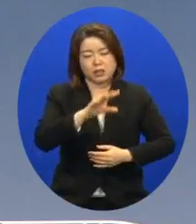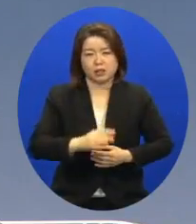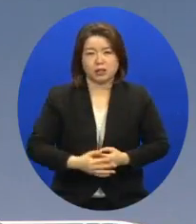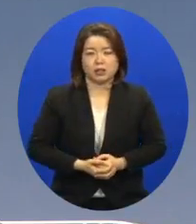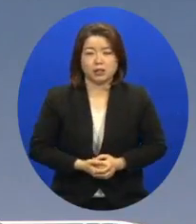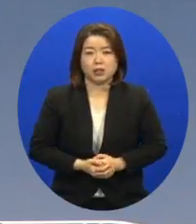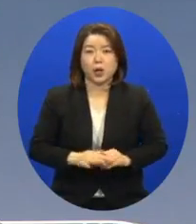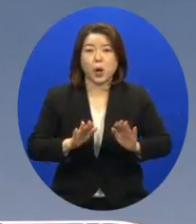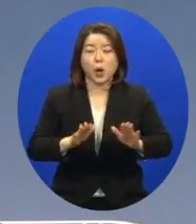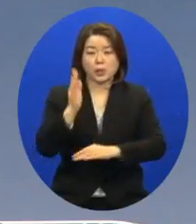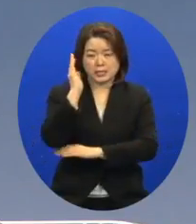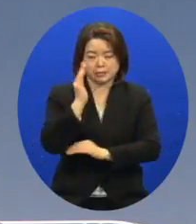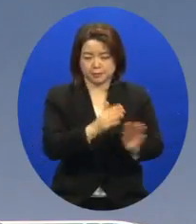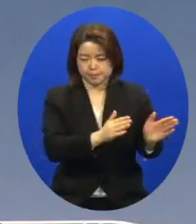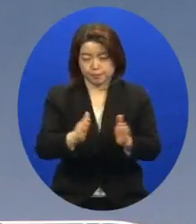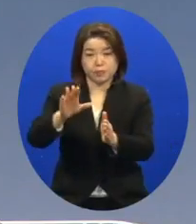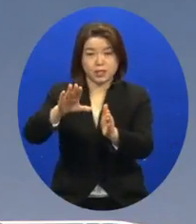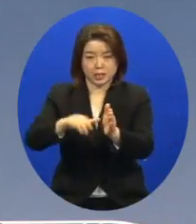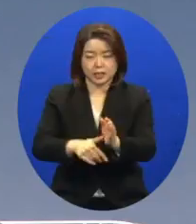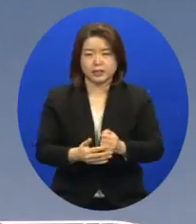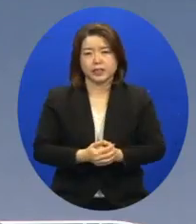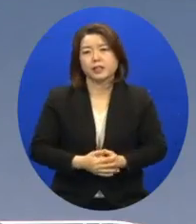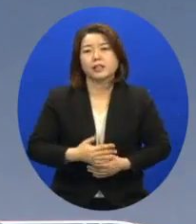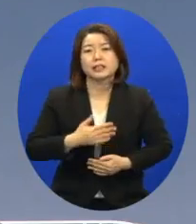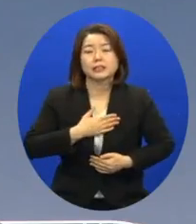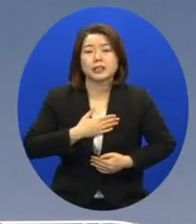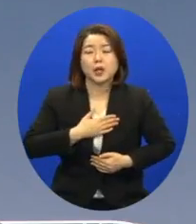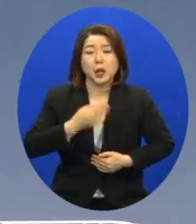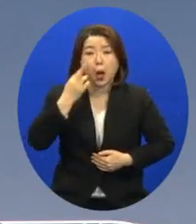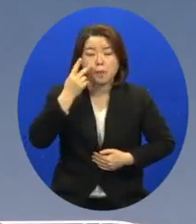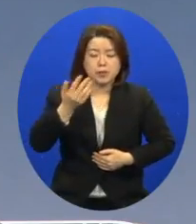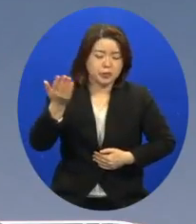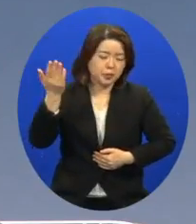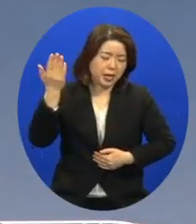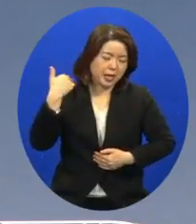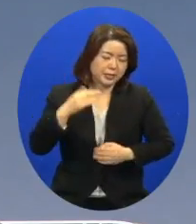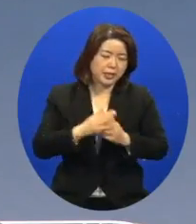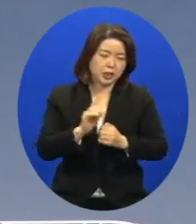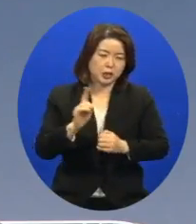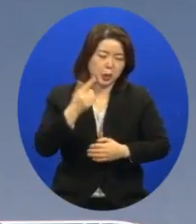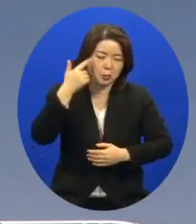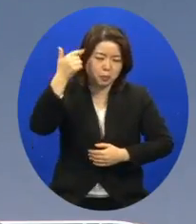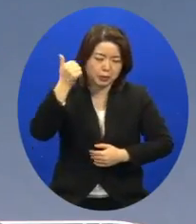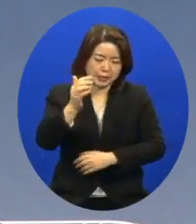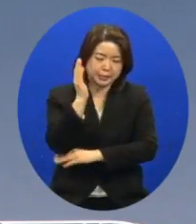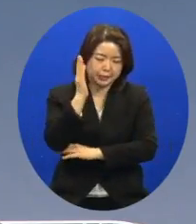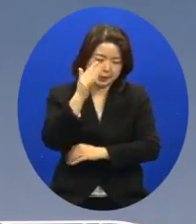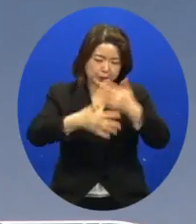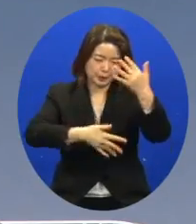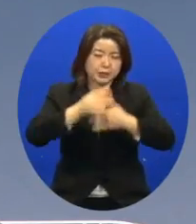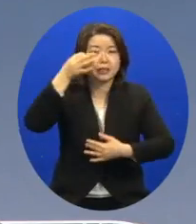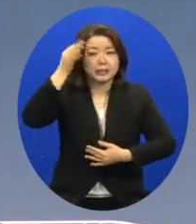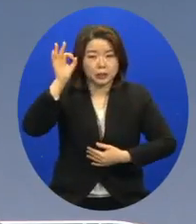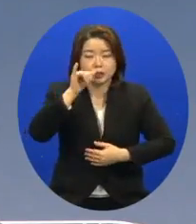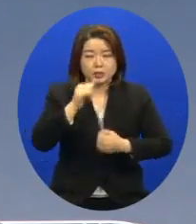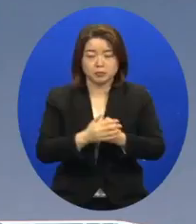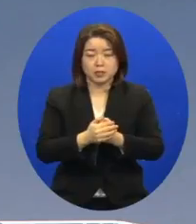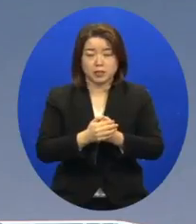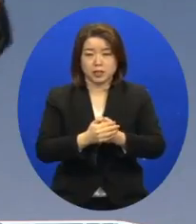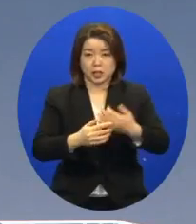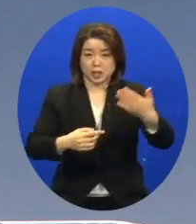오늘 설교를 준비하면서 저는 미국의 원로 목사님의 설교 영상이 생각에 났으니 911